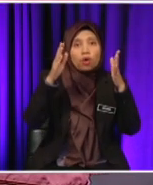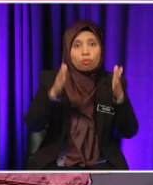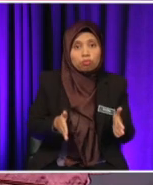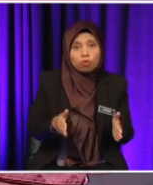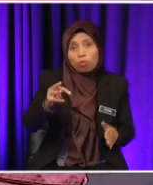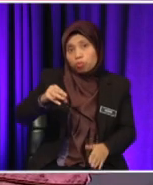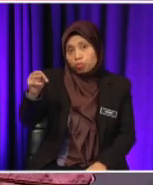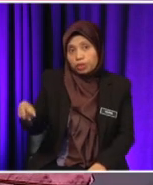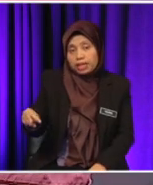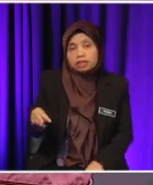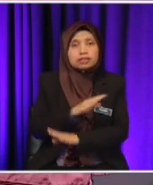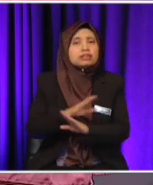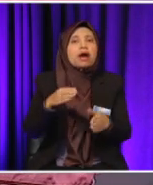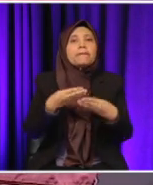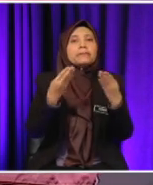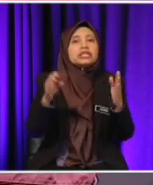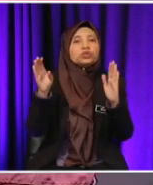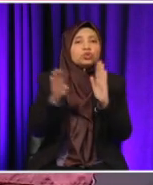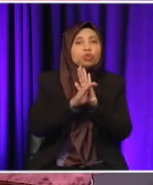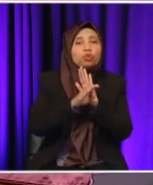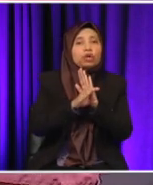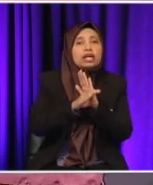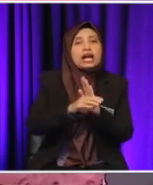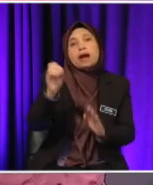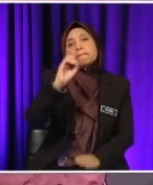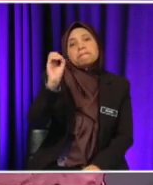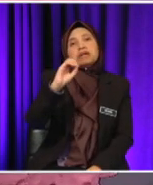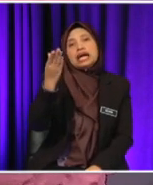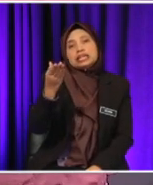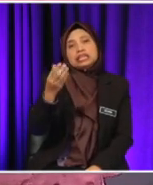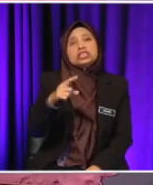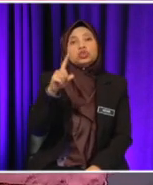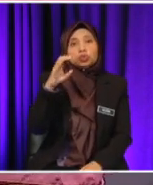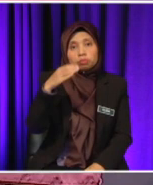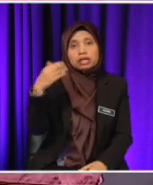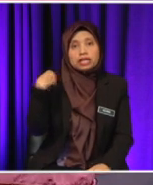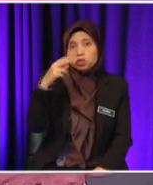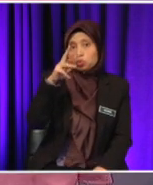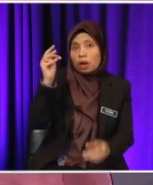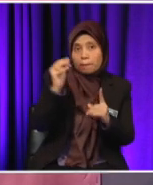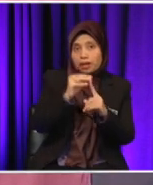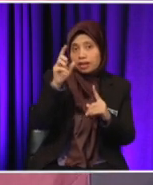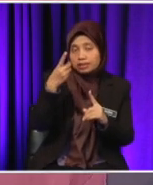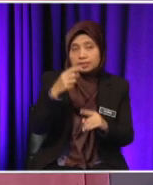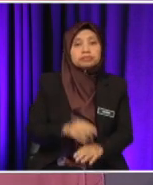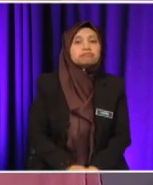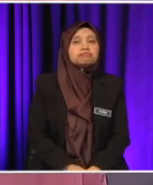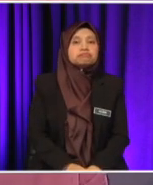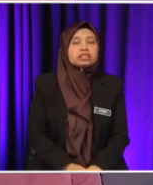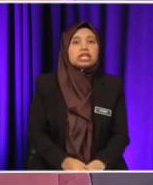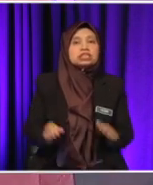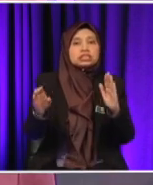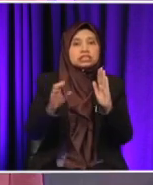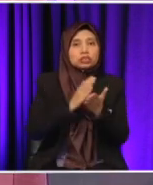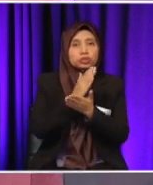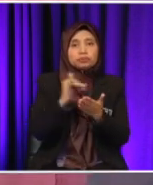menjawab atau tidak memberi contoh kita hanya boleh memberi buah markas saja kita lihat contoh seterusnya